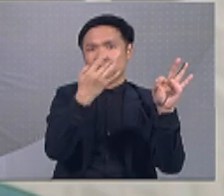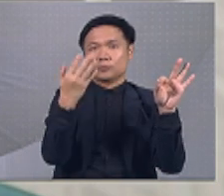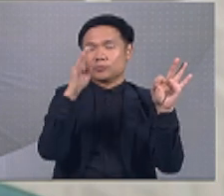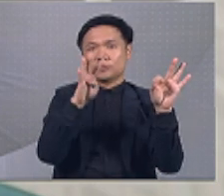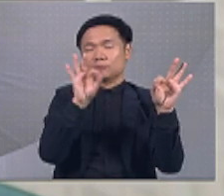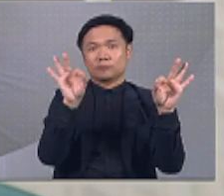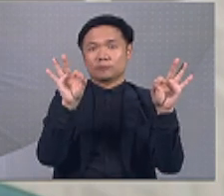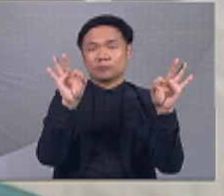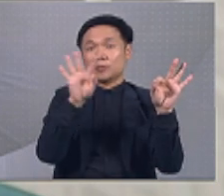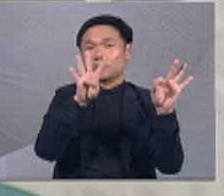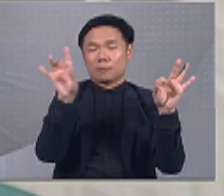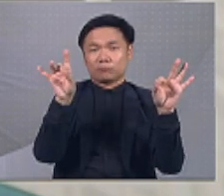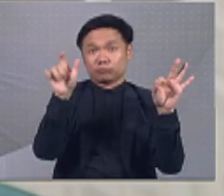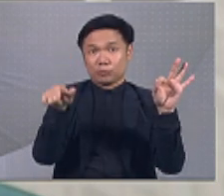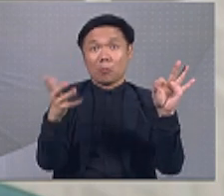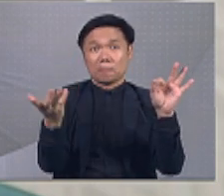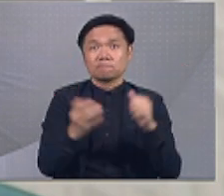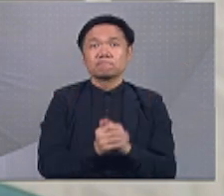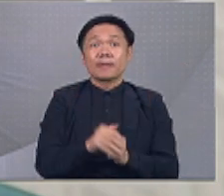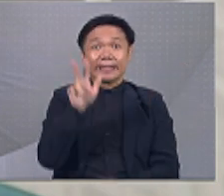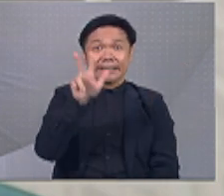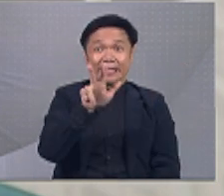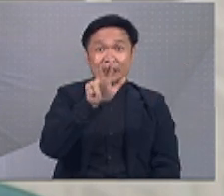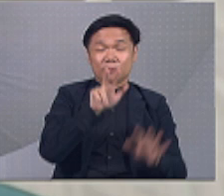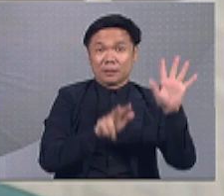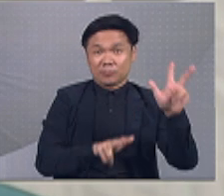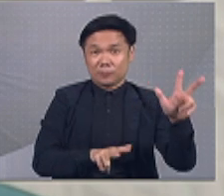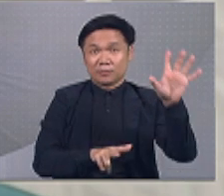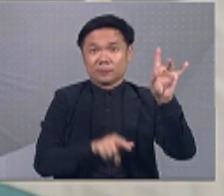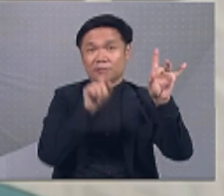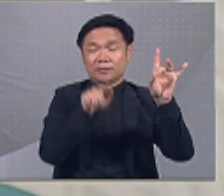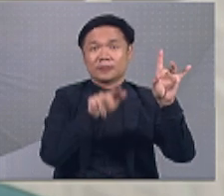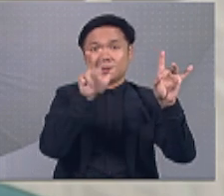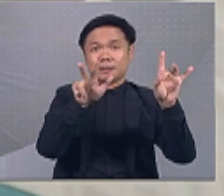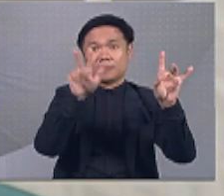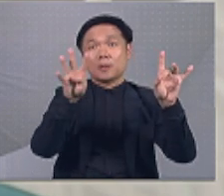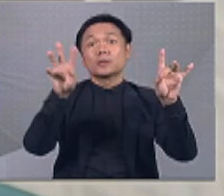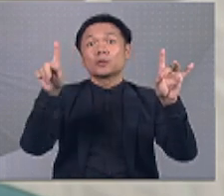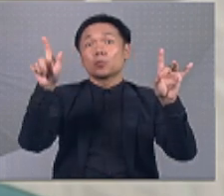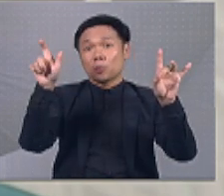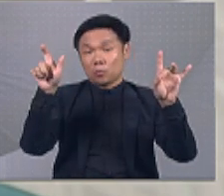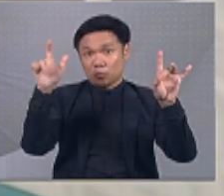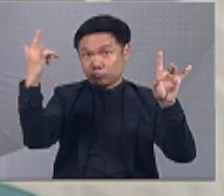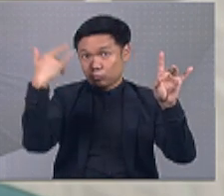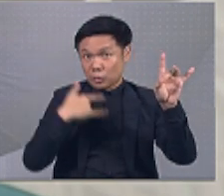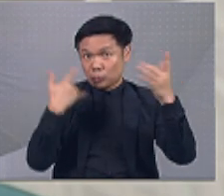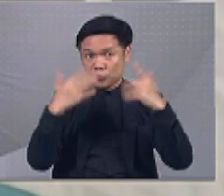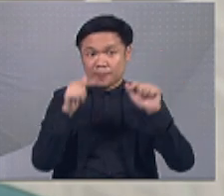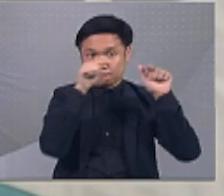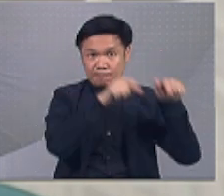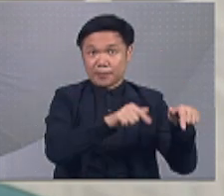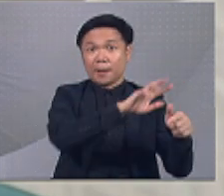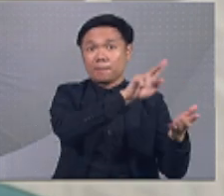adit38 diketik 8004 341 individu telah pun tamat tempoh korentin